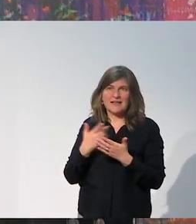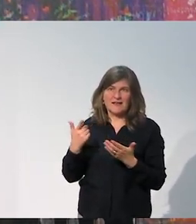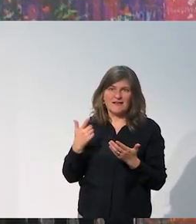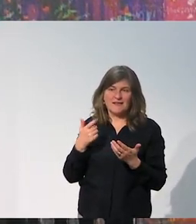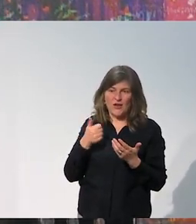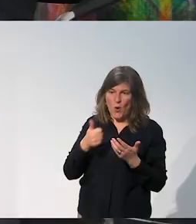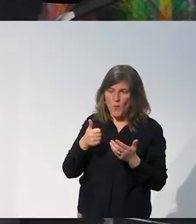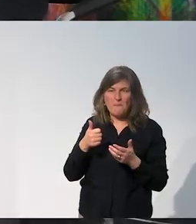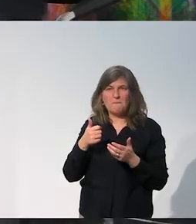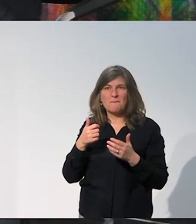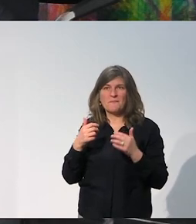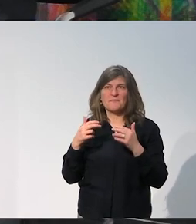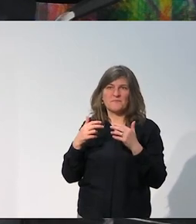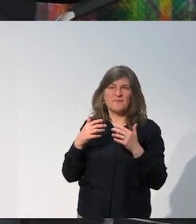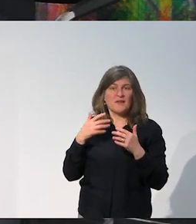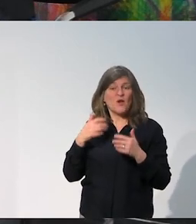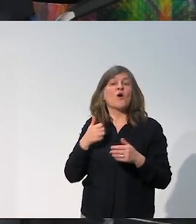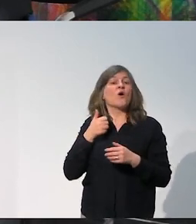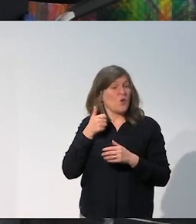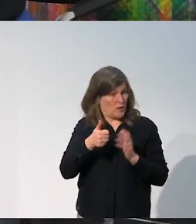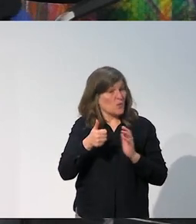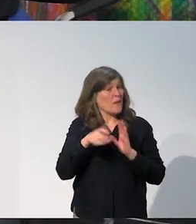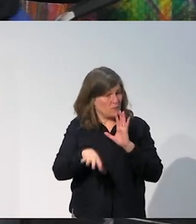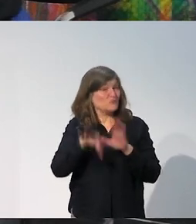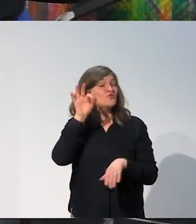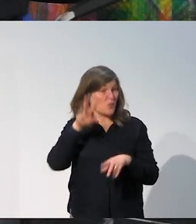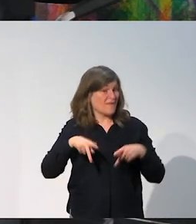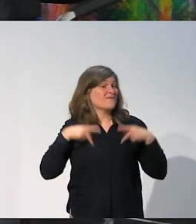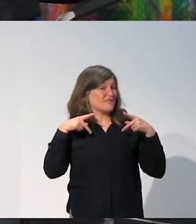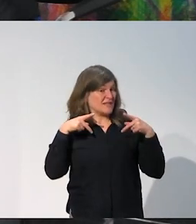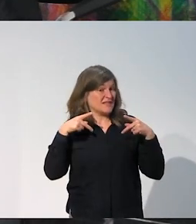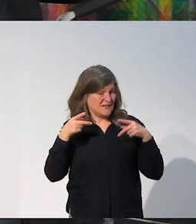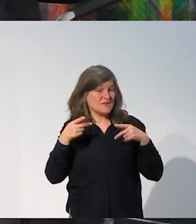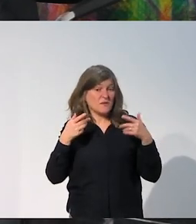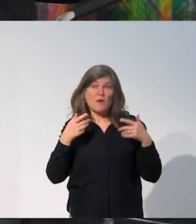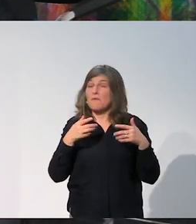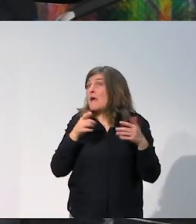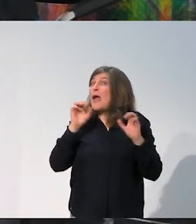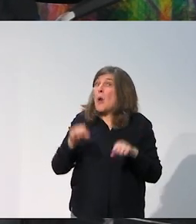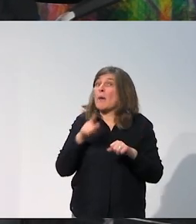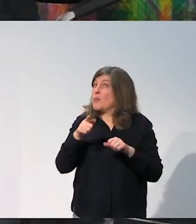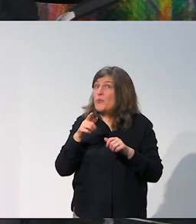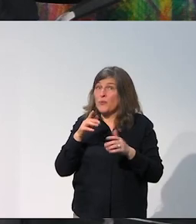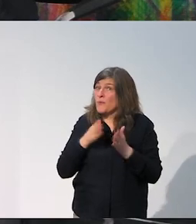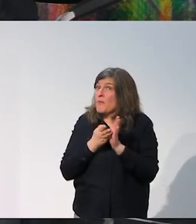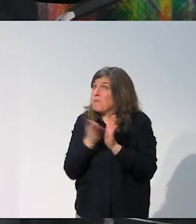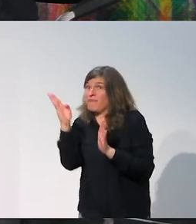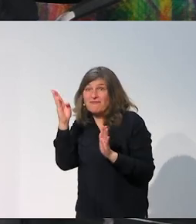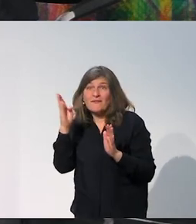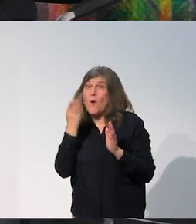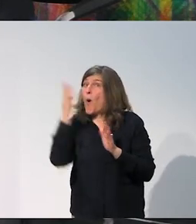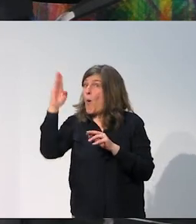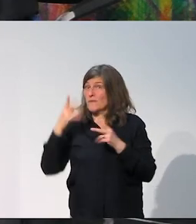vie. Embrasser cette vie-là, en tout cas, oui. Alors qu'encore une fois, il aurait pu bifurquer, au fond. Hein.